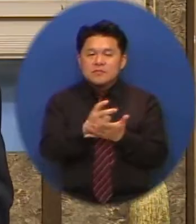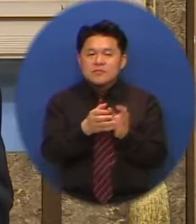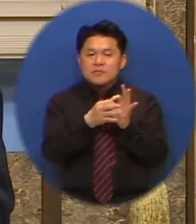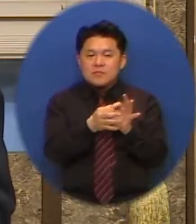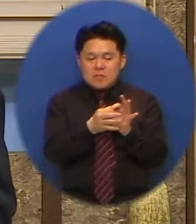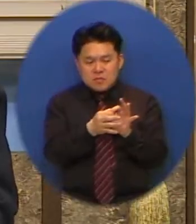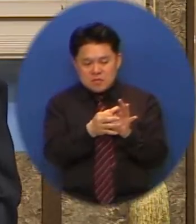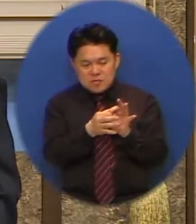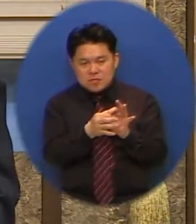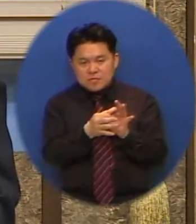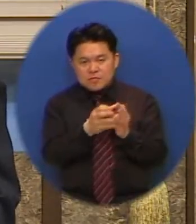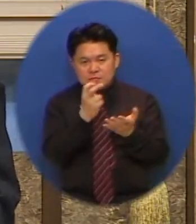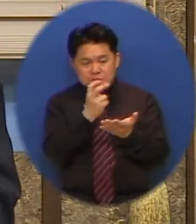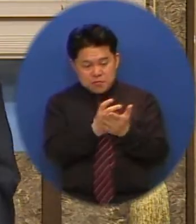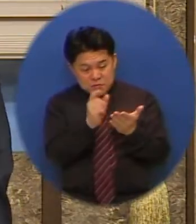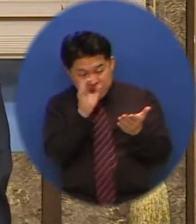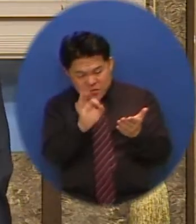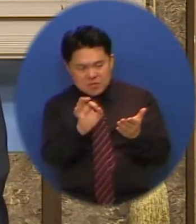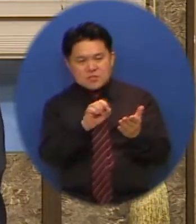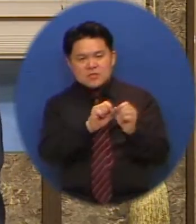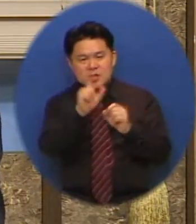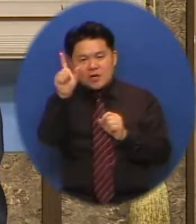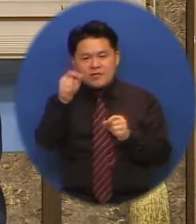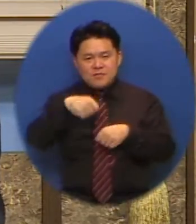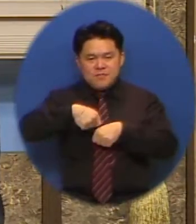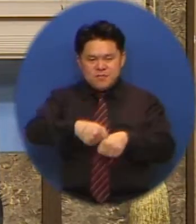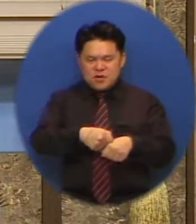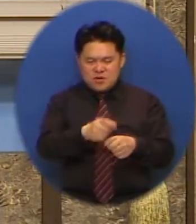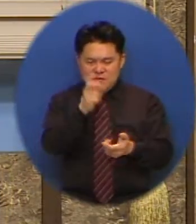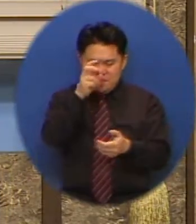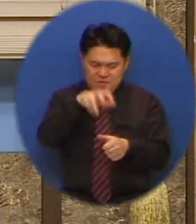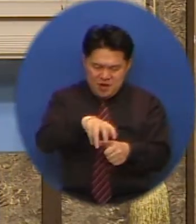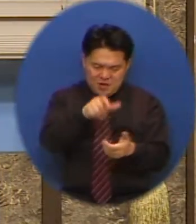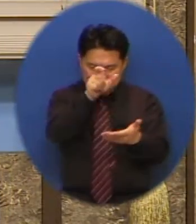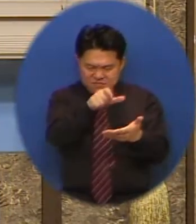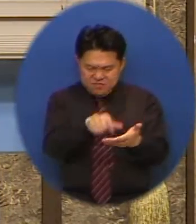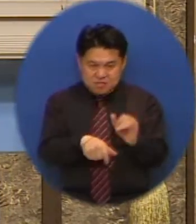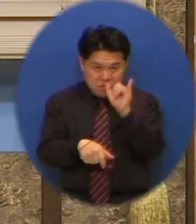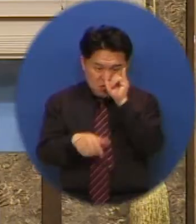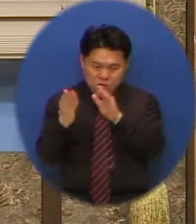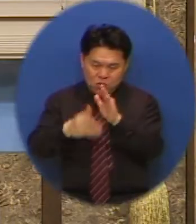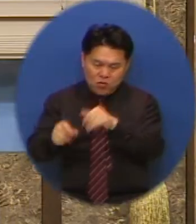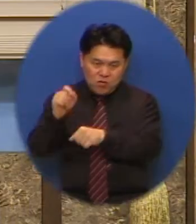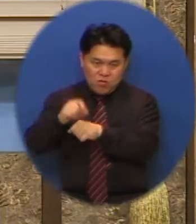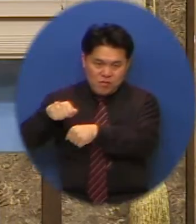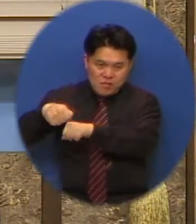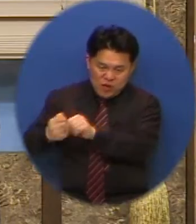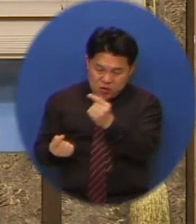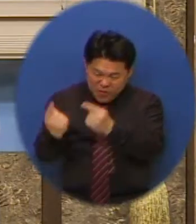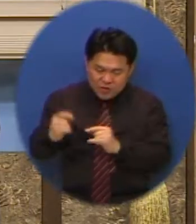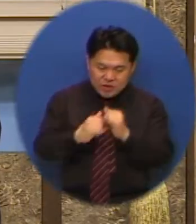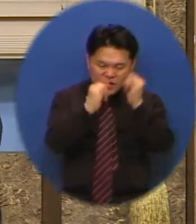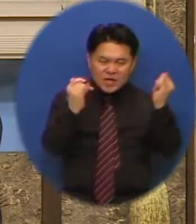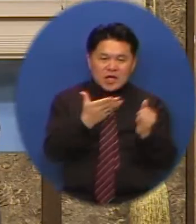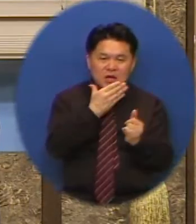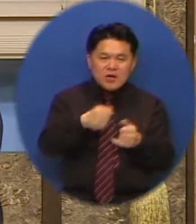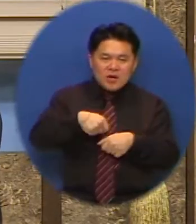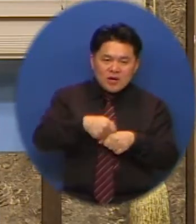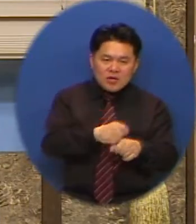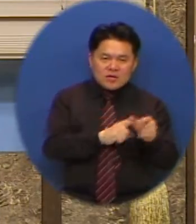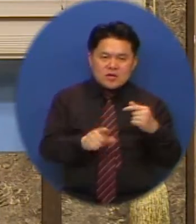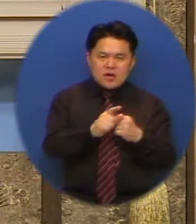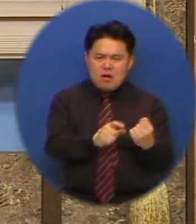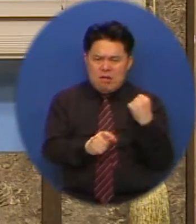보면은 전부 다 규제 위주고요. 예. 처벌 조항이 공무원에 대한 처벌 조항보다 사회복지사에 대한 처벌 조항이 훨씬